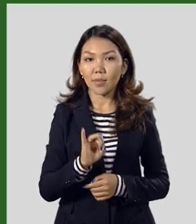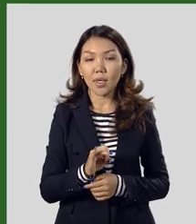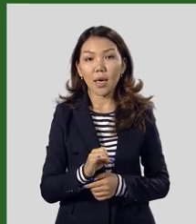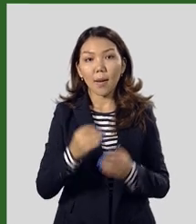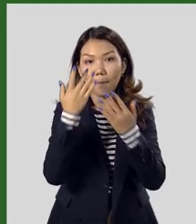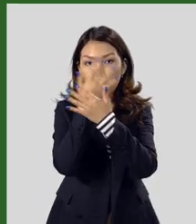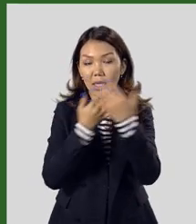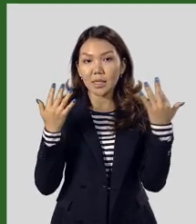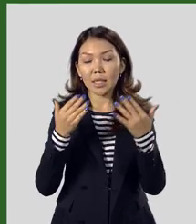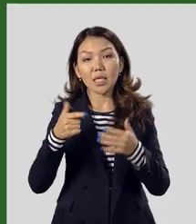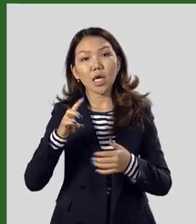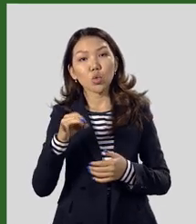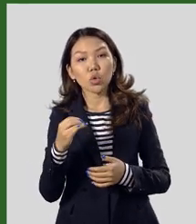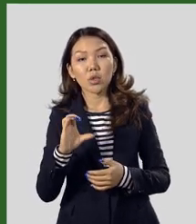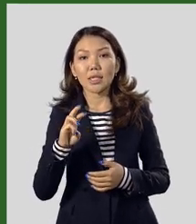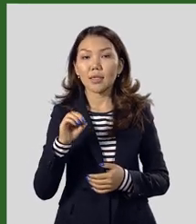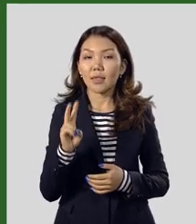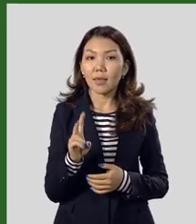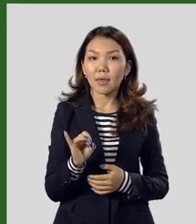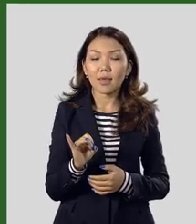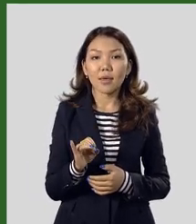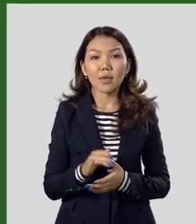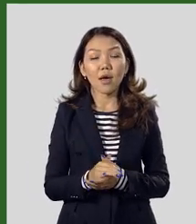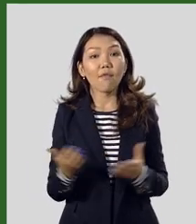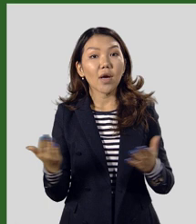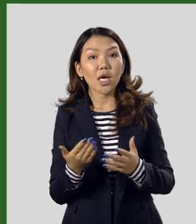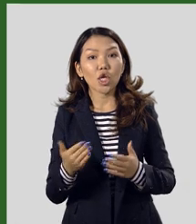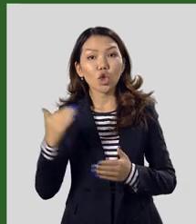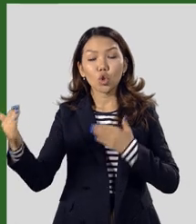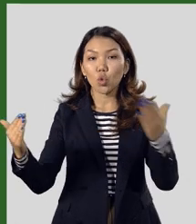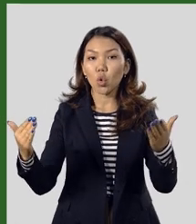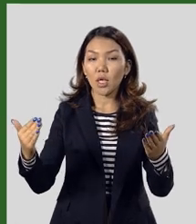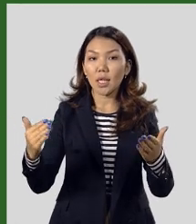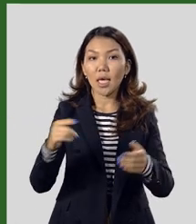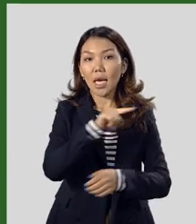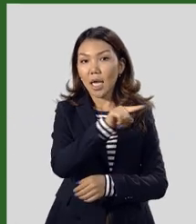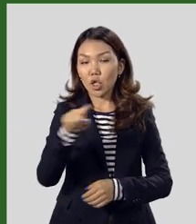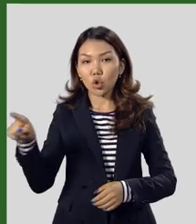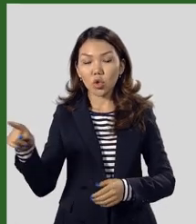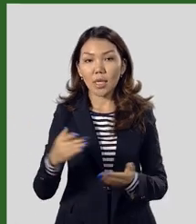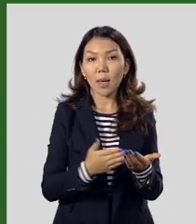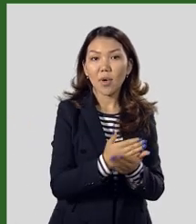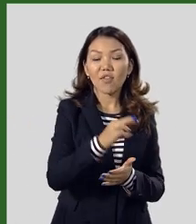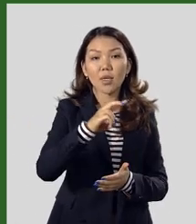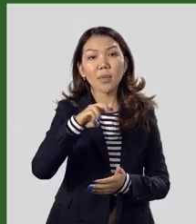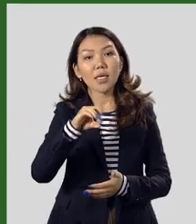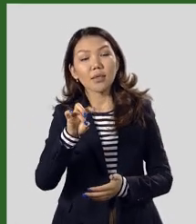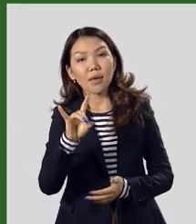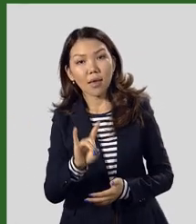Признаки линий градусной сетки. В какие стороны горизонта направлены меридианы и параллели?